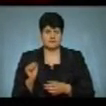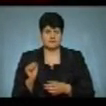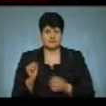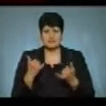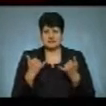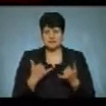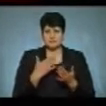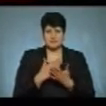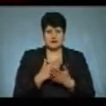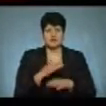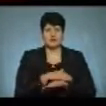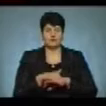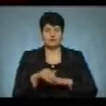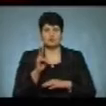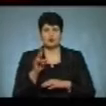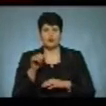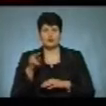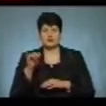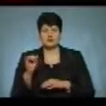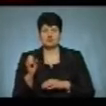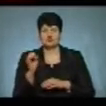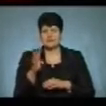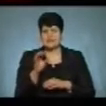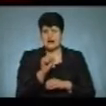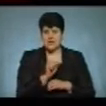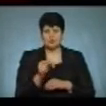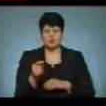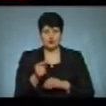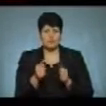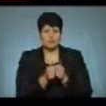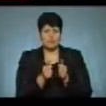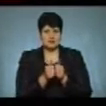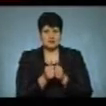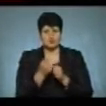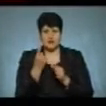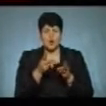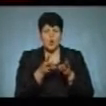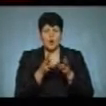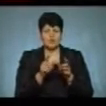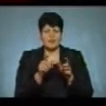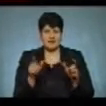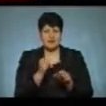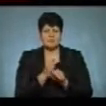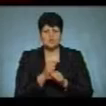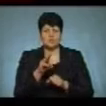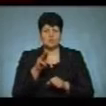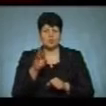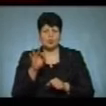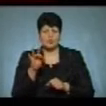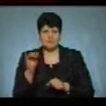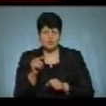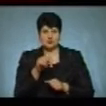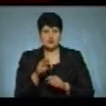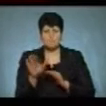Зараз ми знаходимося на вулиці Купчинського, 14А, у Тернополі, поблизу однієї з котелень, які працюють на торфі. Сюди